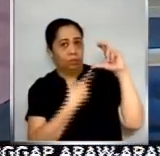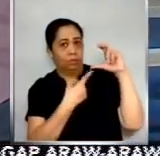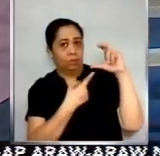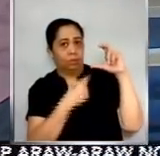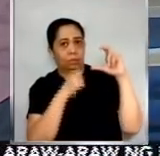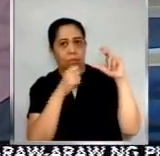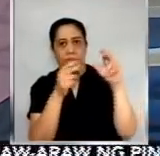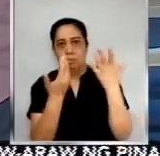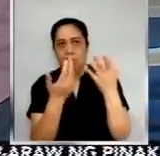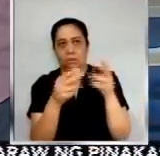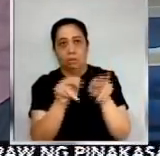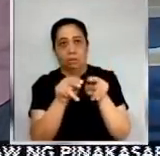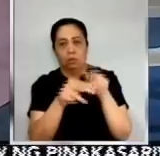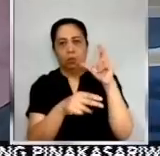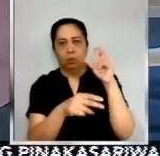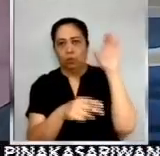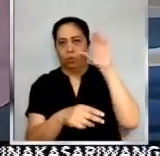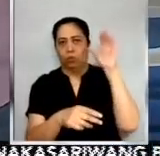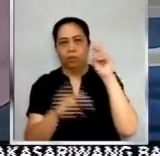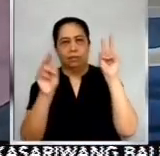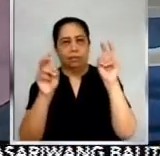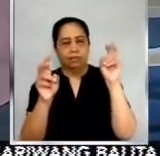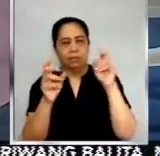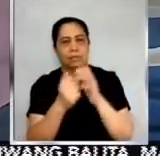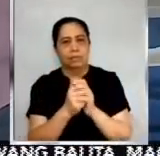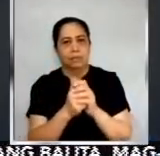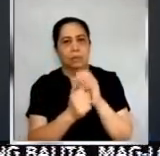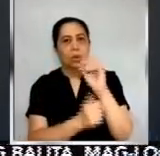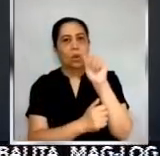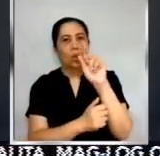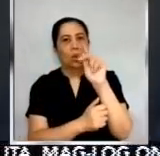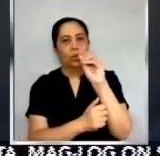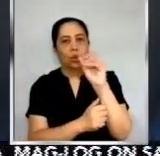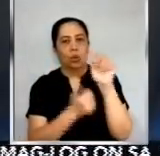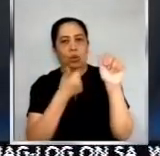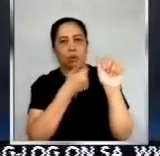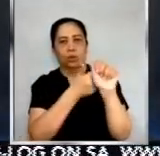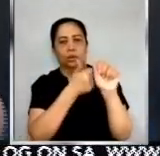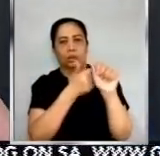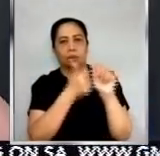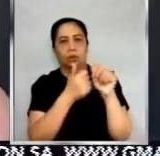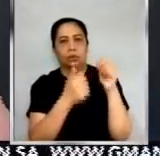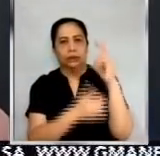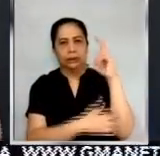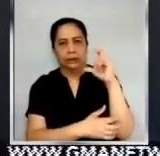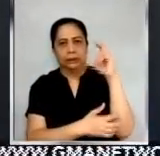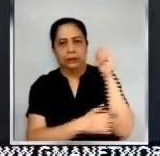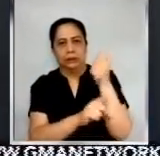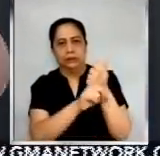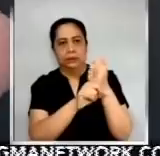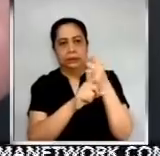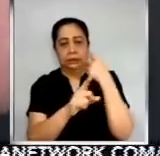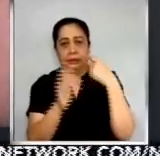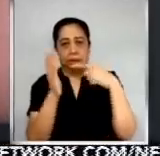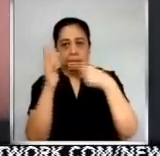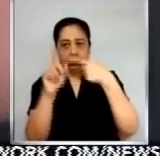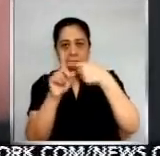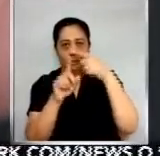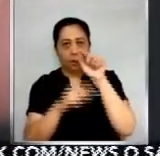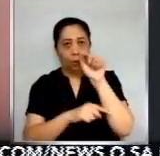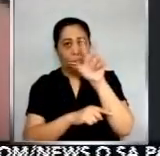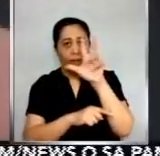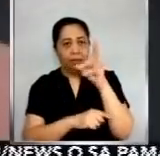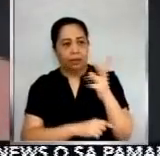hiringgilya, kundi mga tinatawag na auto-disable syringe. Okay. Nakita niyo yung line na yan, 0.5. Okay. Hahatakin niya lang siya